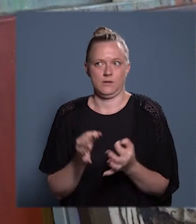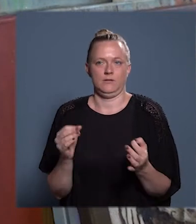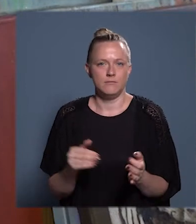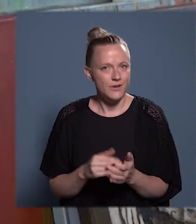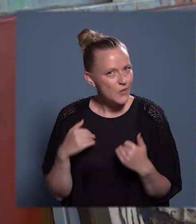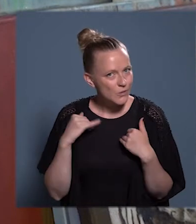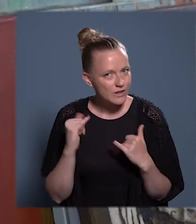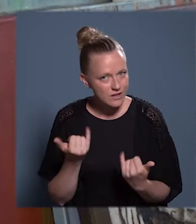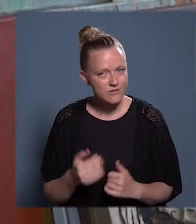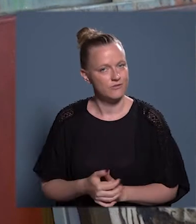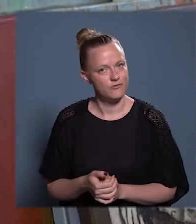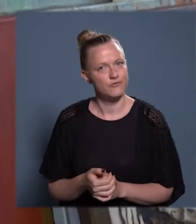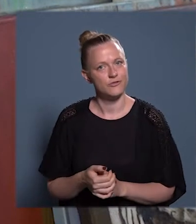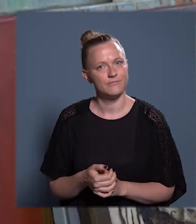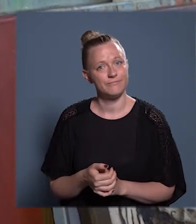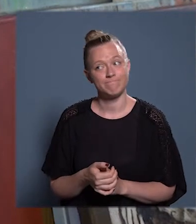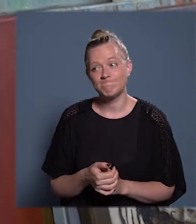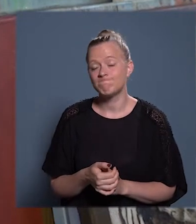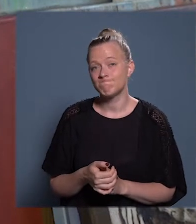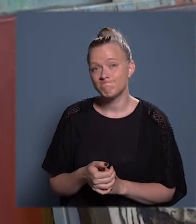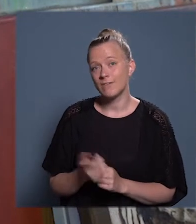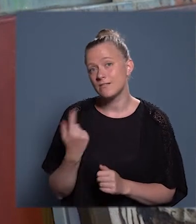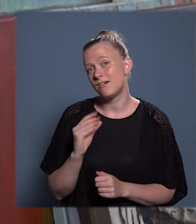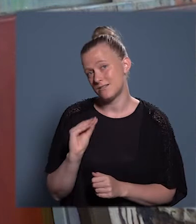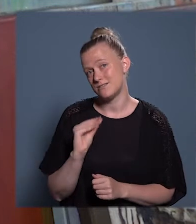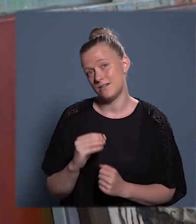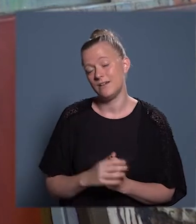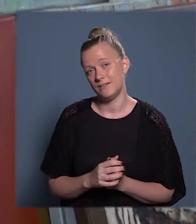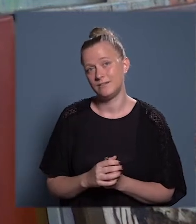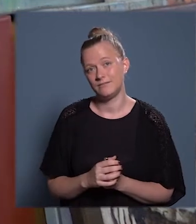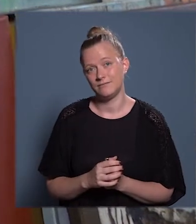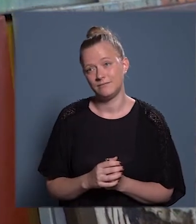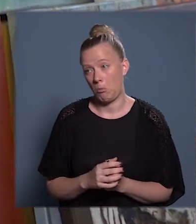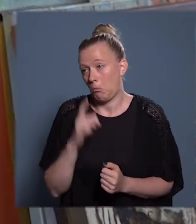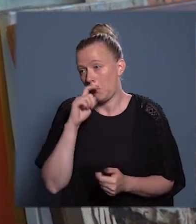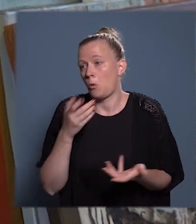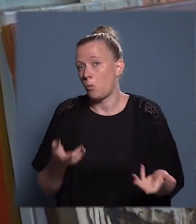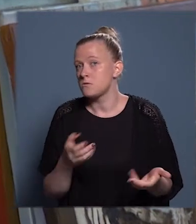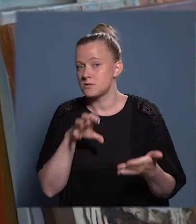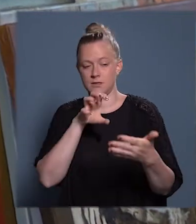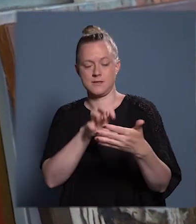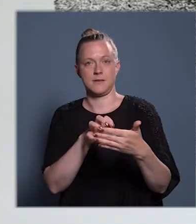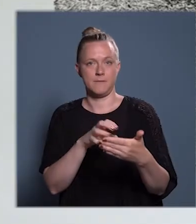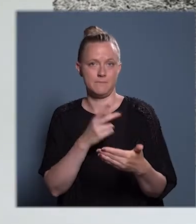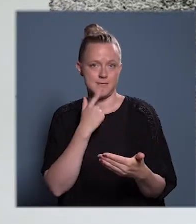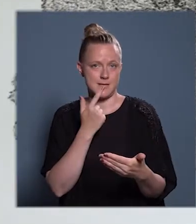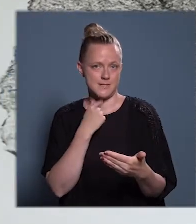neki, mert azért akkor az azt jelenti, hogy nem rossz a kép, hogy tetszett a kép, úgy gondolom.